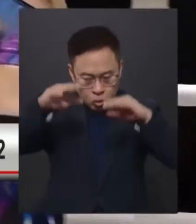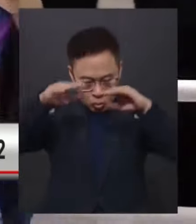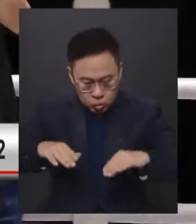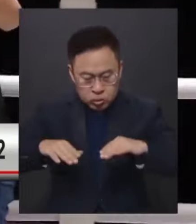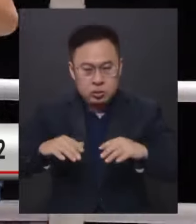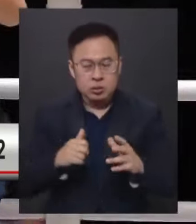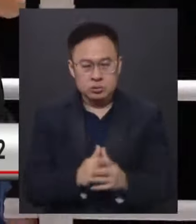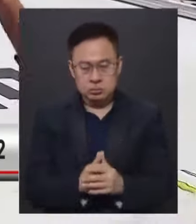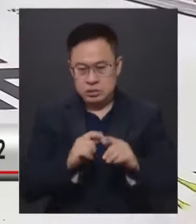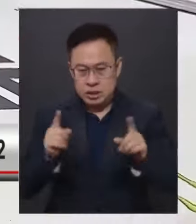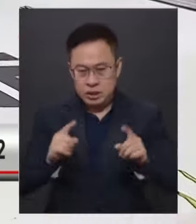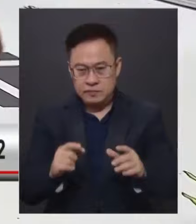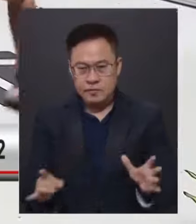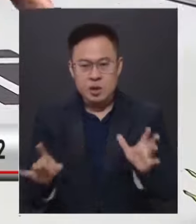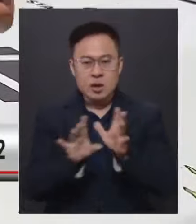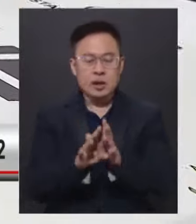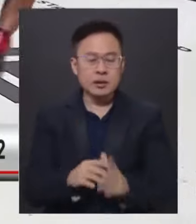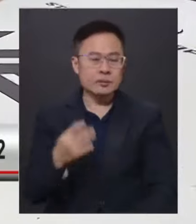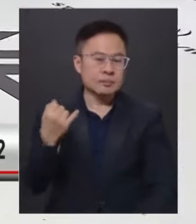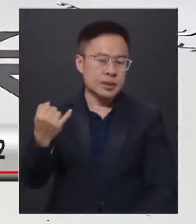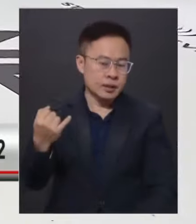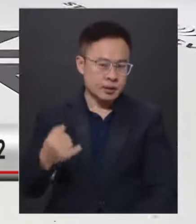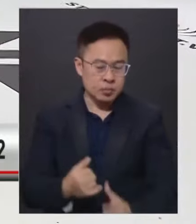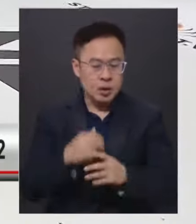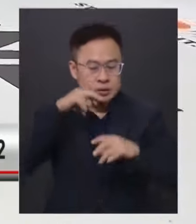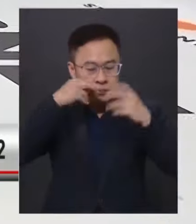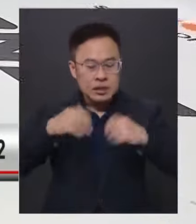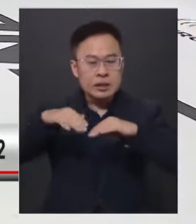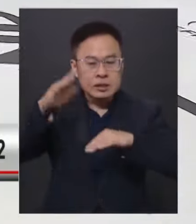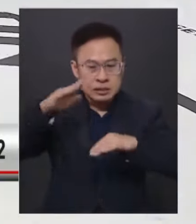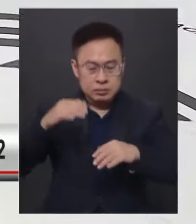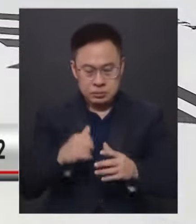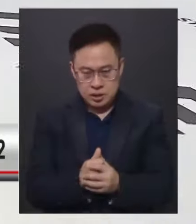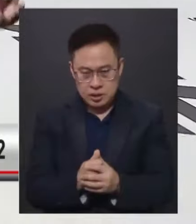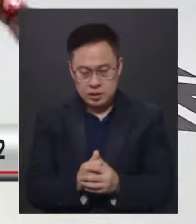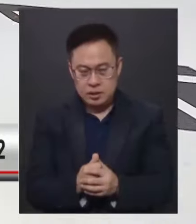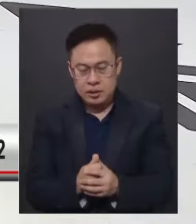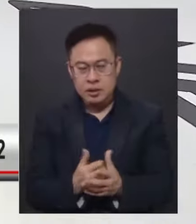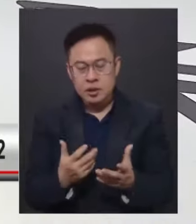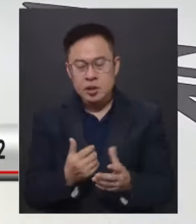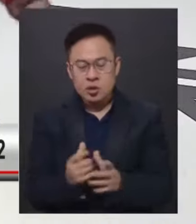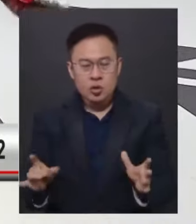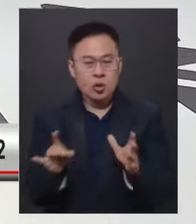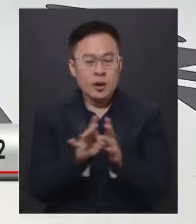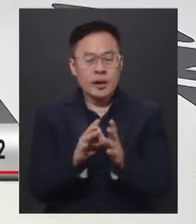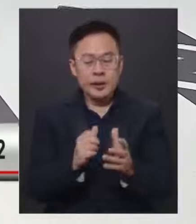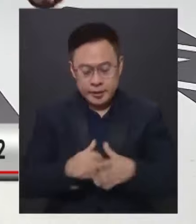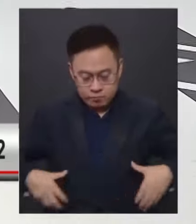ก็เลยกลายเป็นแชมป์ตกตาช่างไป เอาเป็นแชมป์ว่างก็ยังดีกว่าเสียแชมป์ให้คนอื่นไปนะ ครับ ค่ะก็เดี๋ย